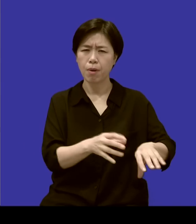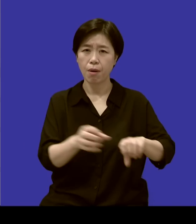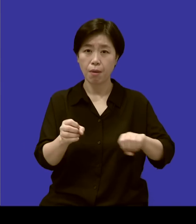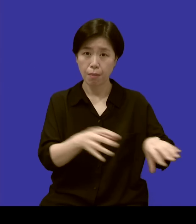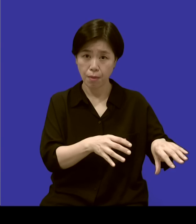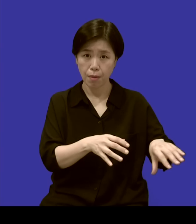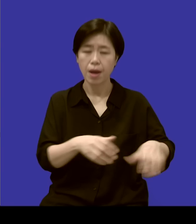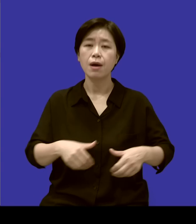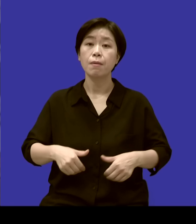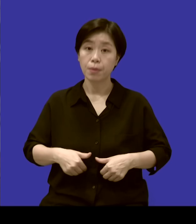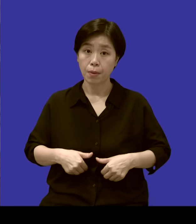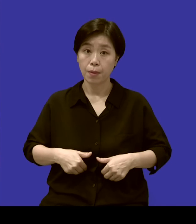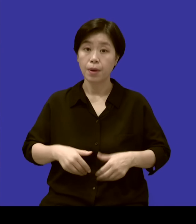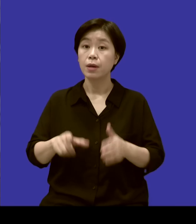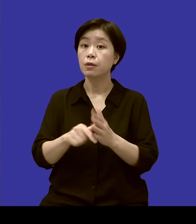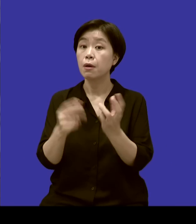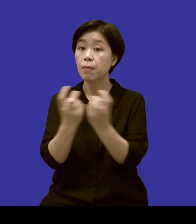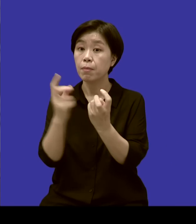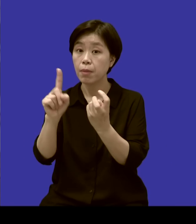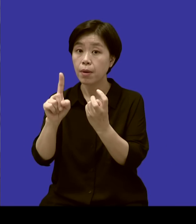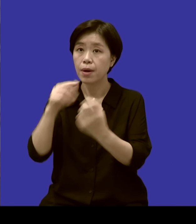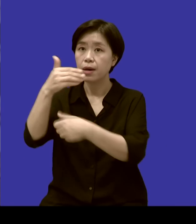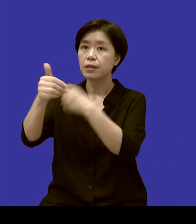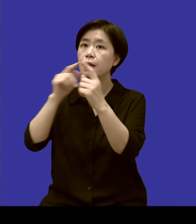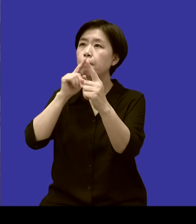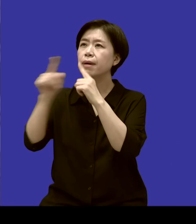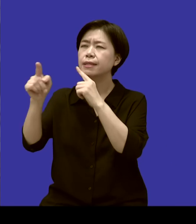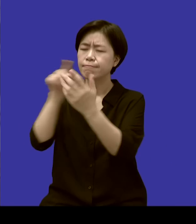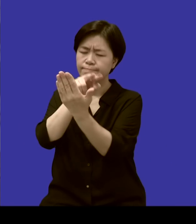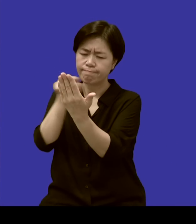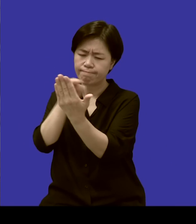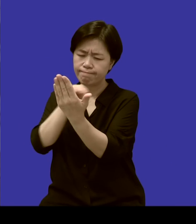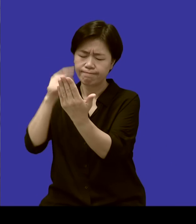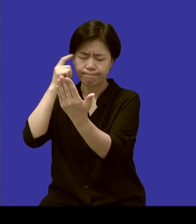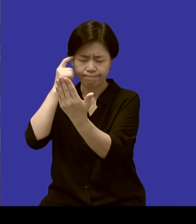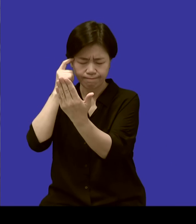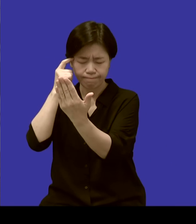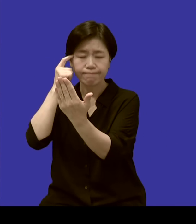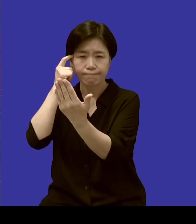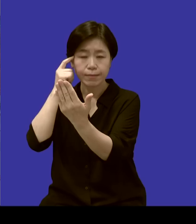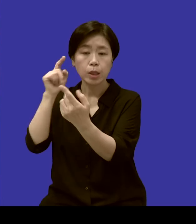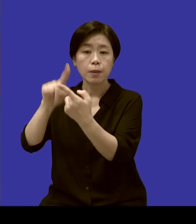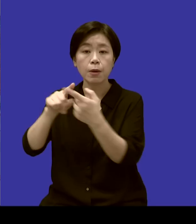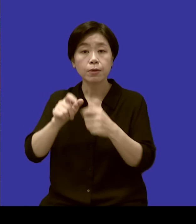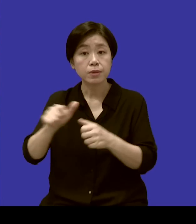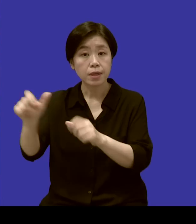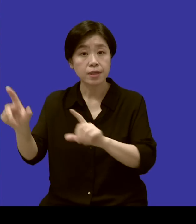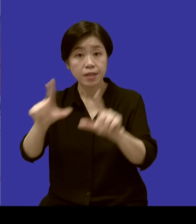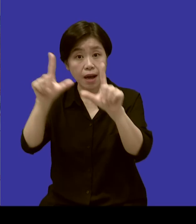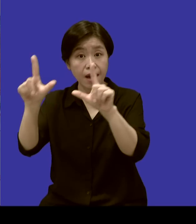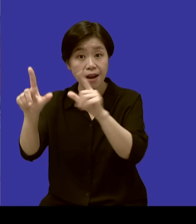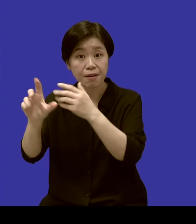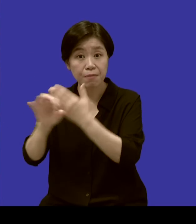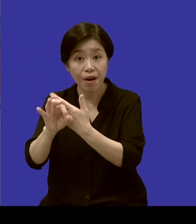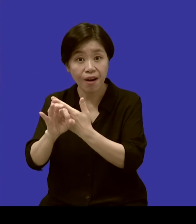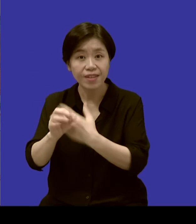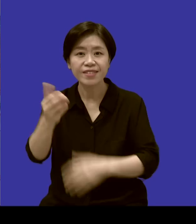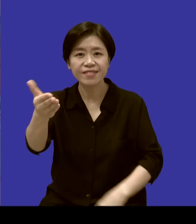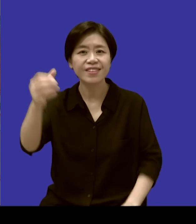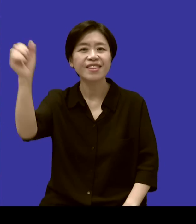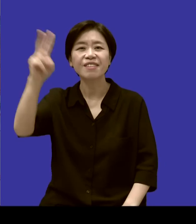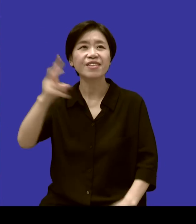그게 묵상이에요. 말씀 묵상. 그래서 그 말씀이 내 삶을 이끌어 가도록 하시면은 어느 날 갑자기 없어지실